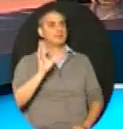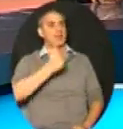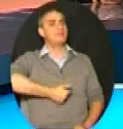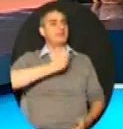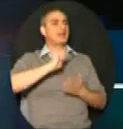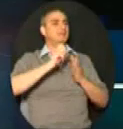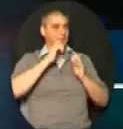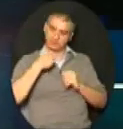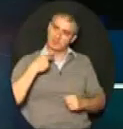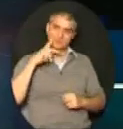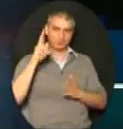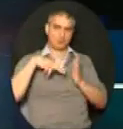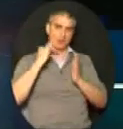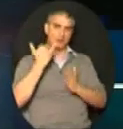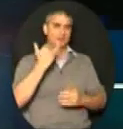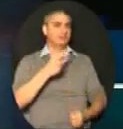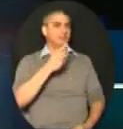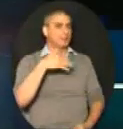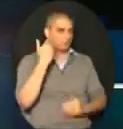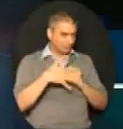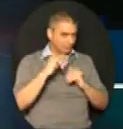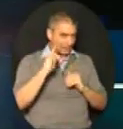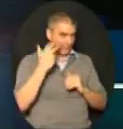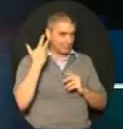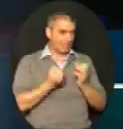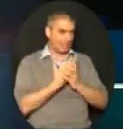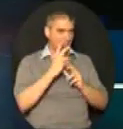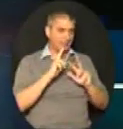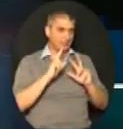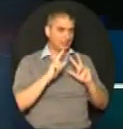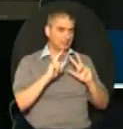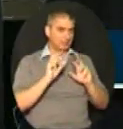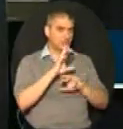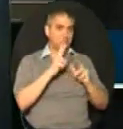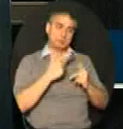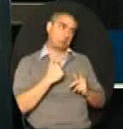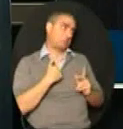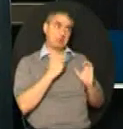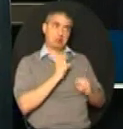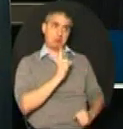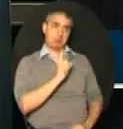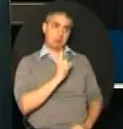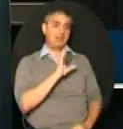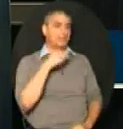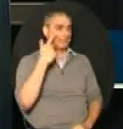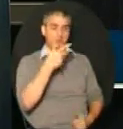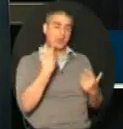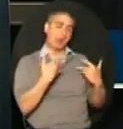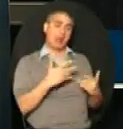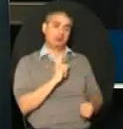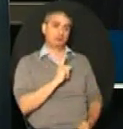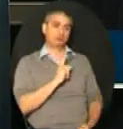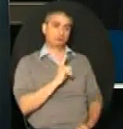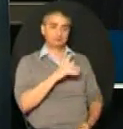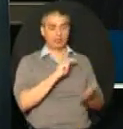משרד התקשורת אני מתחיילת שהוא קרה. בחוץ, יהיה בסוף תאגיד ציבורי או... אני לא בטוחה. אם יהיה, הוא יהיה חלש.